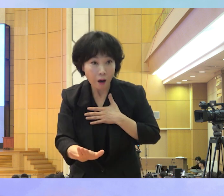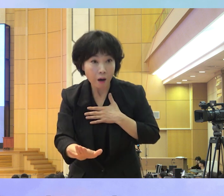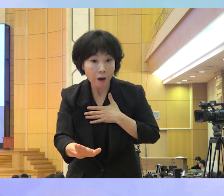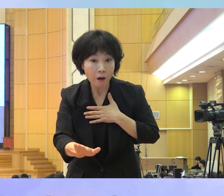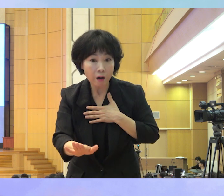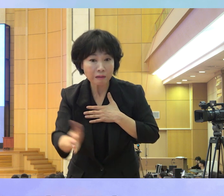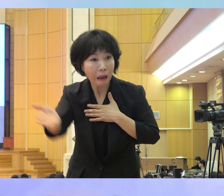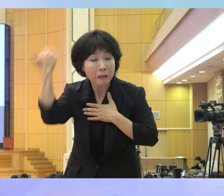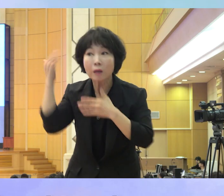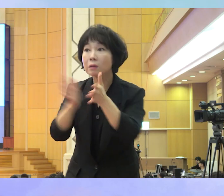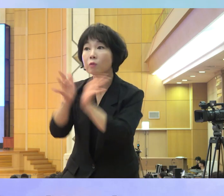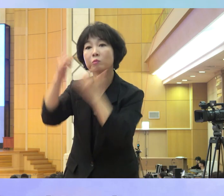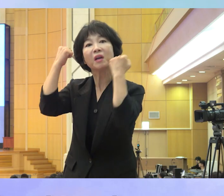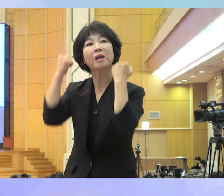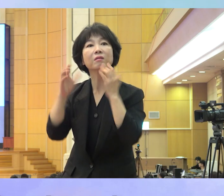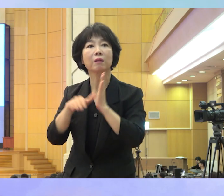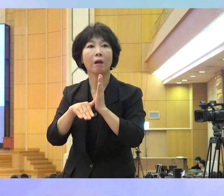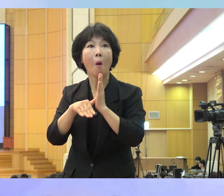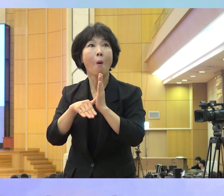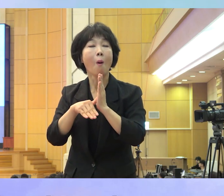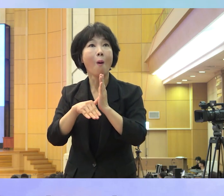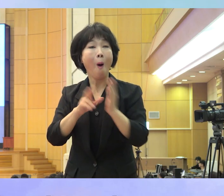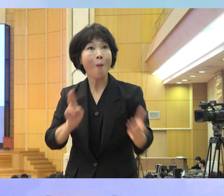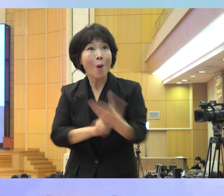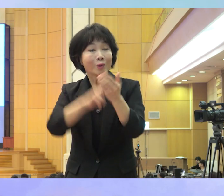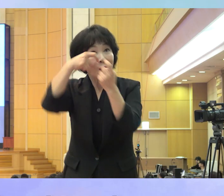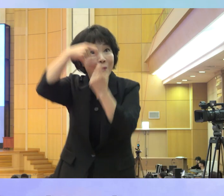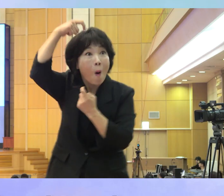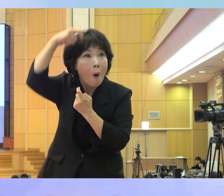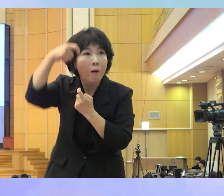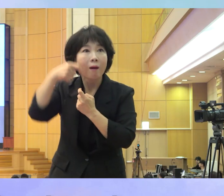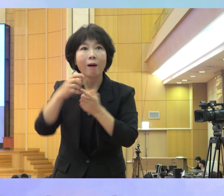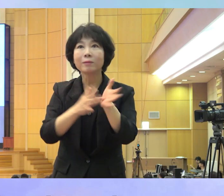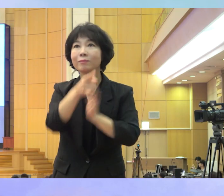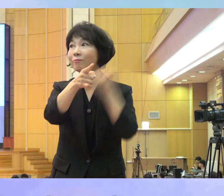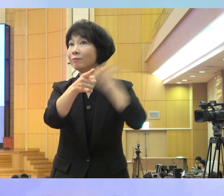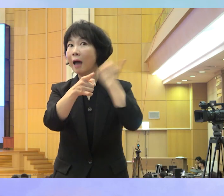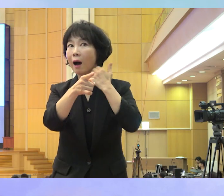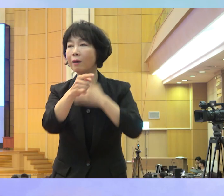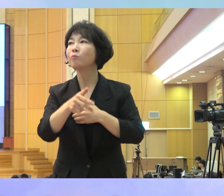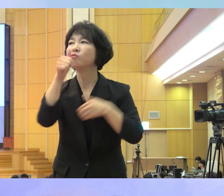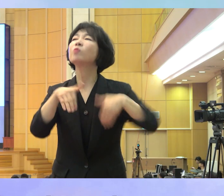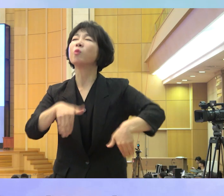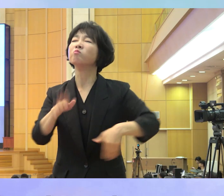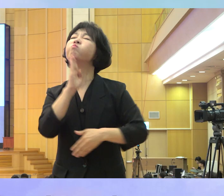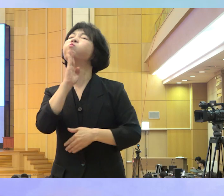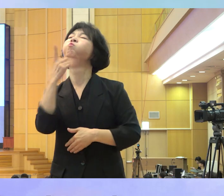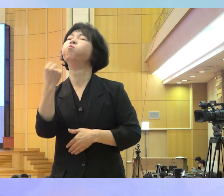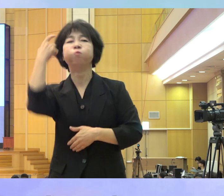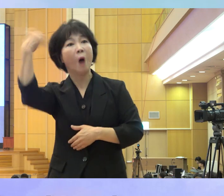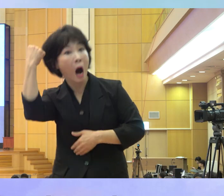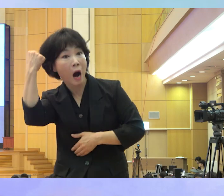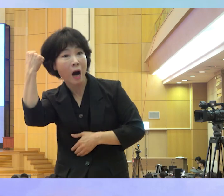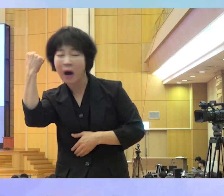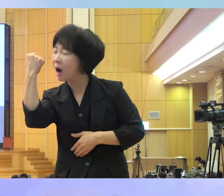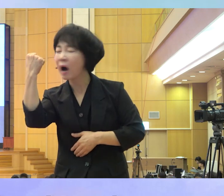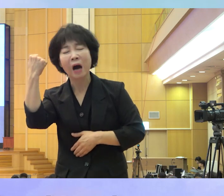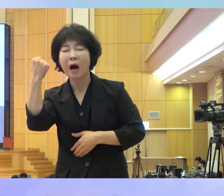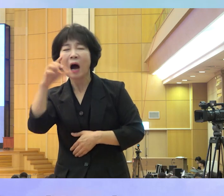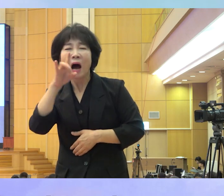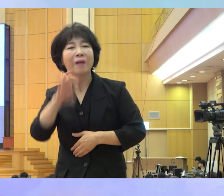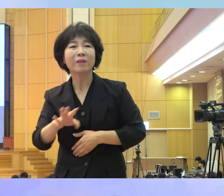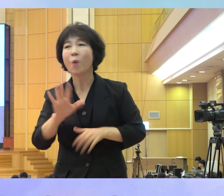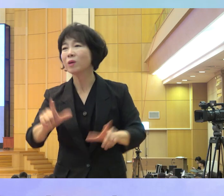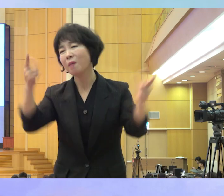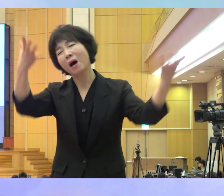예수님 당시에 표적 보고 예수님을 선지자로 알고 믿었던 그런 정도의 신앙들이